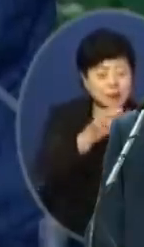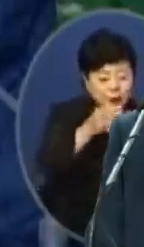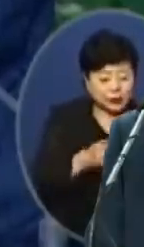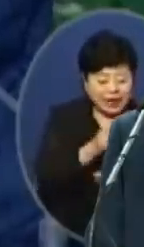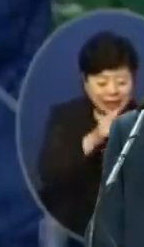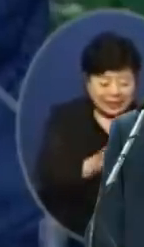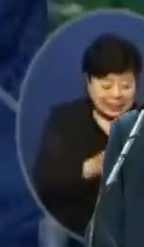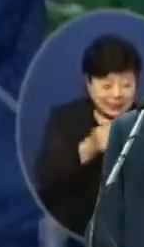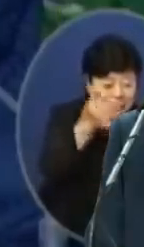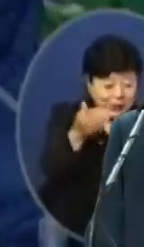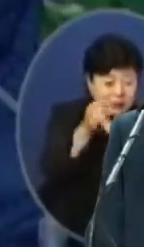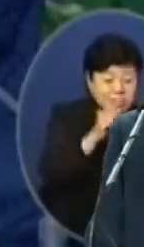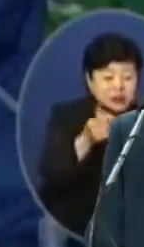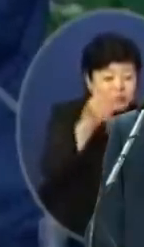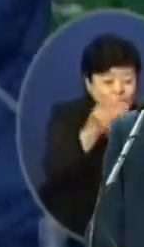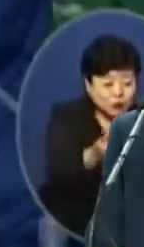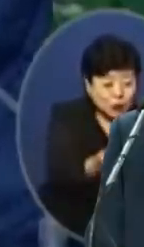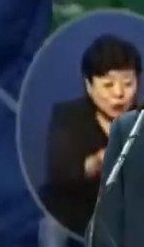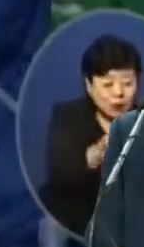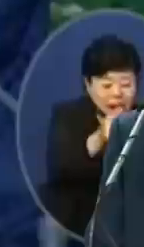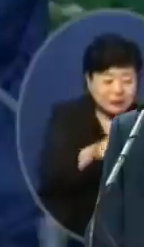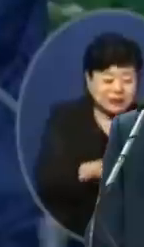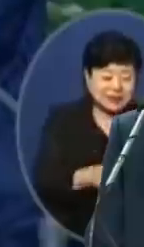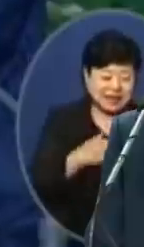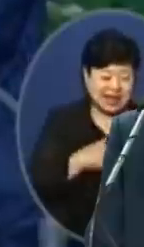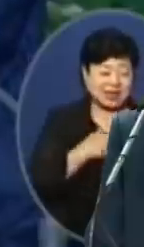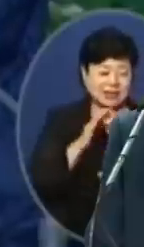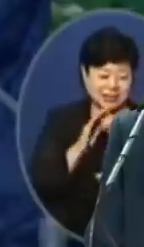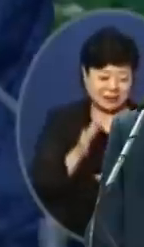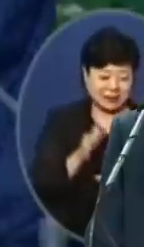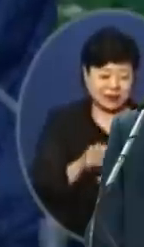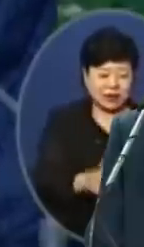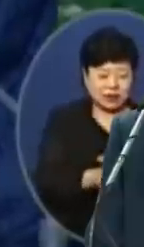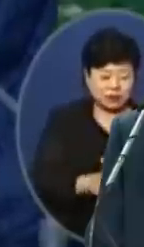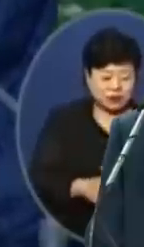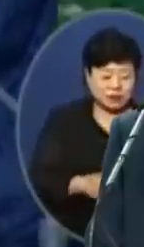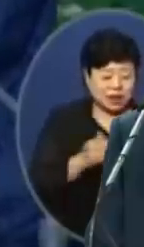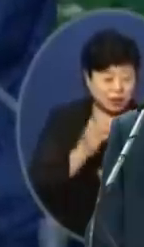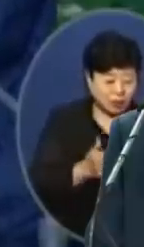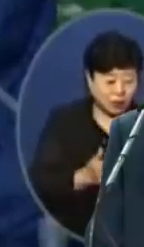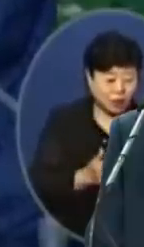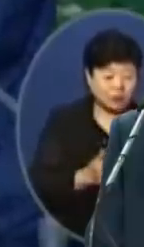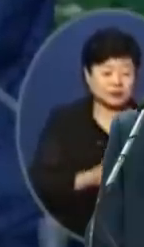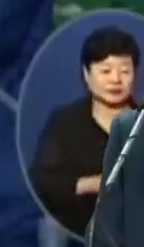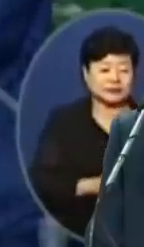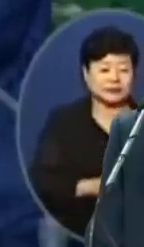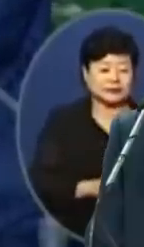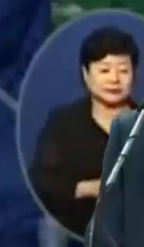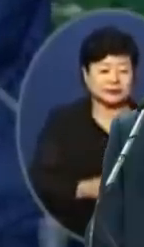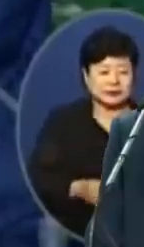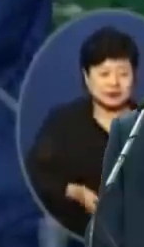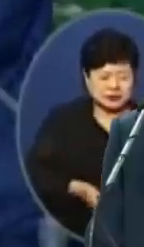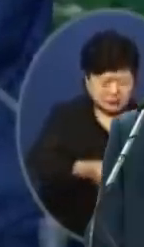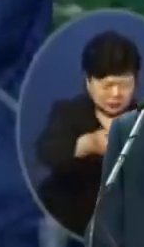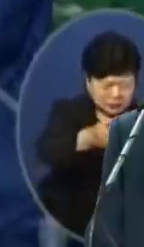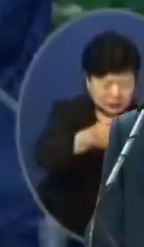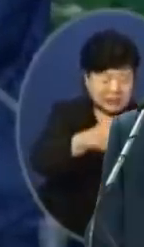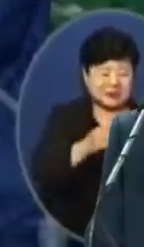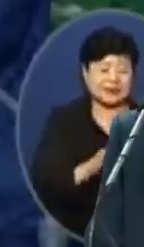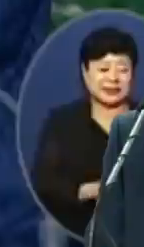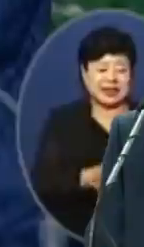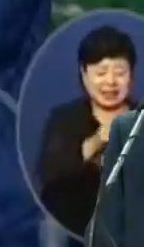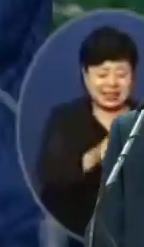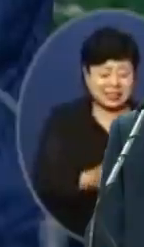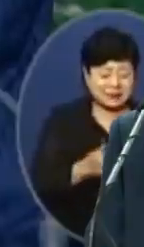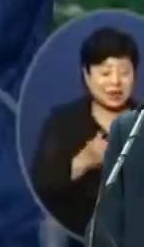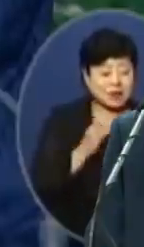하나님이 여러분에게 말씀하시고 하나님 뜻을 알게 달랑 뒤로 돌아보지 말고 일직선으로 나아가십시오.